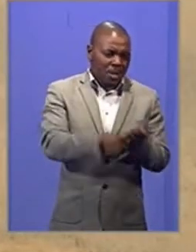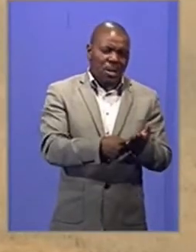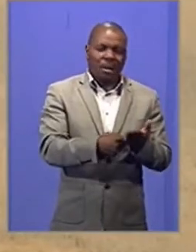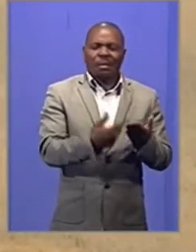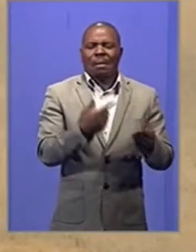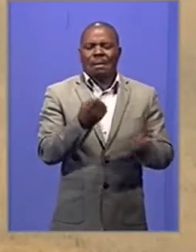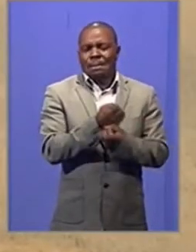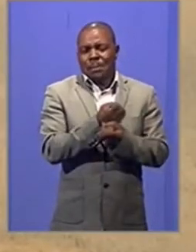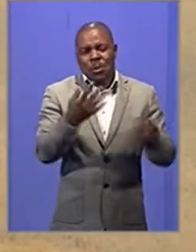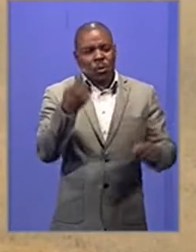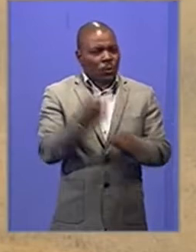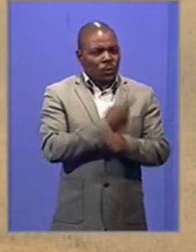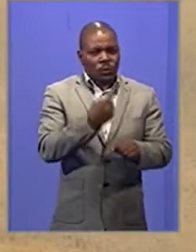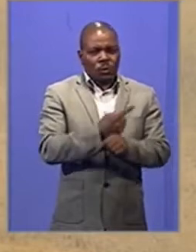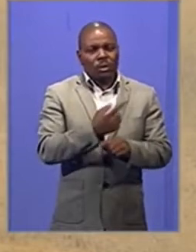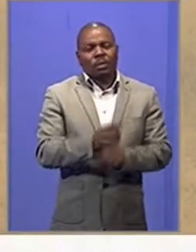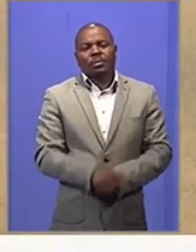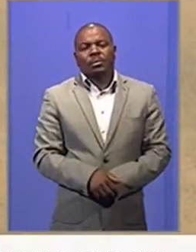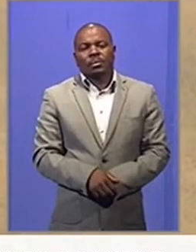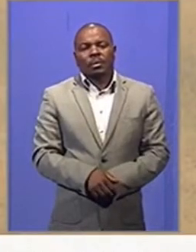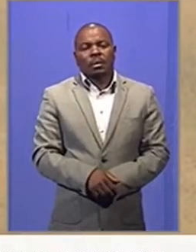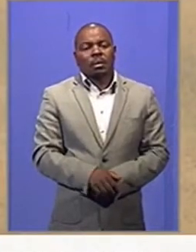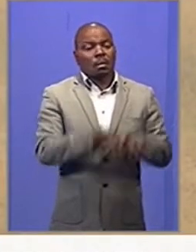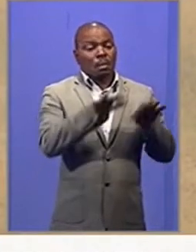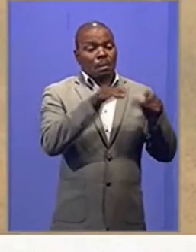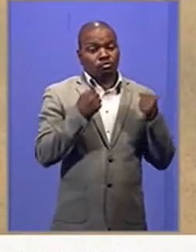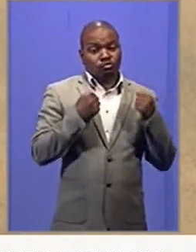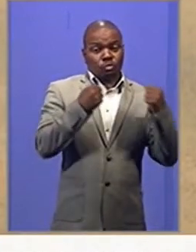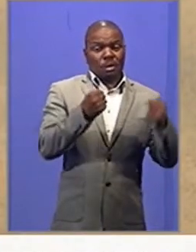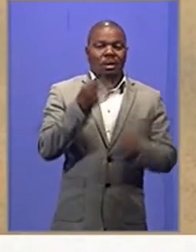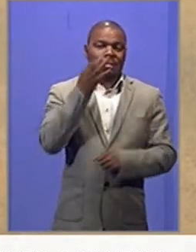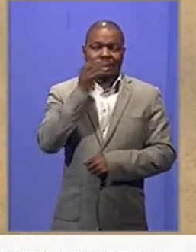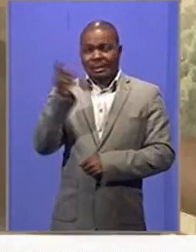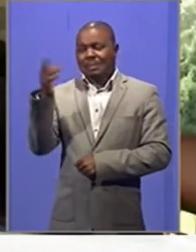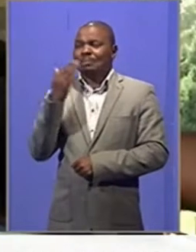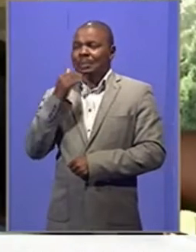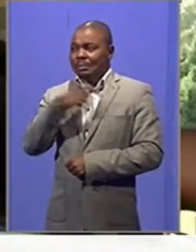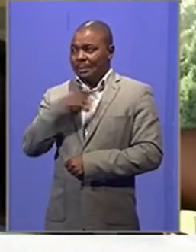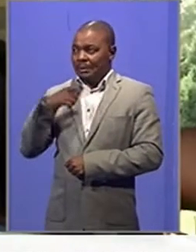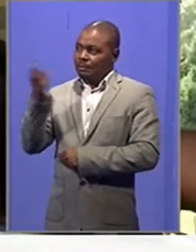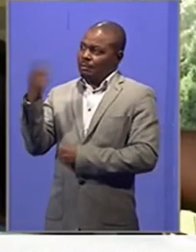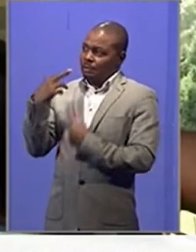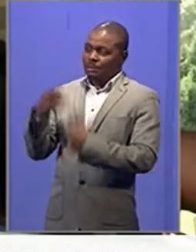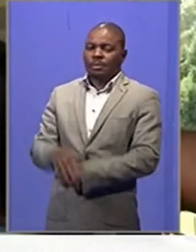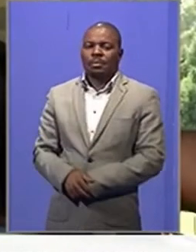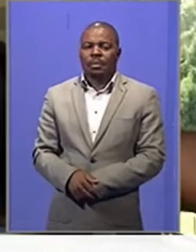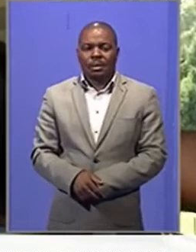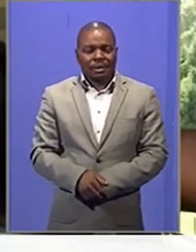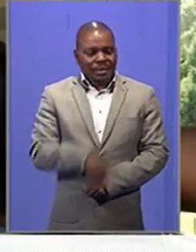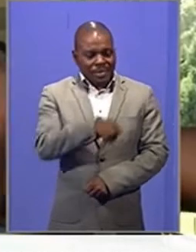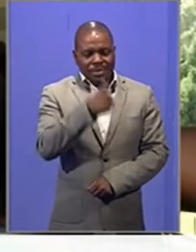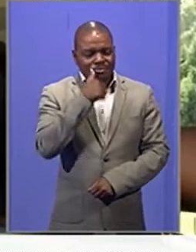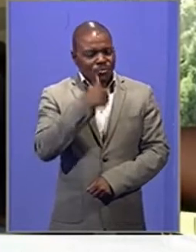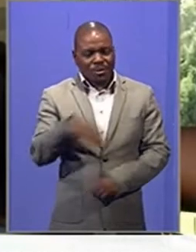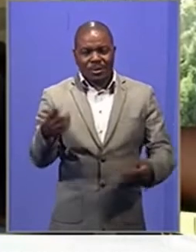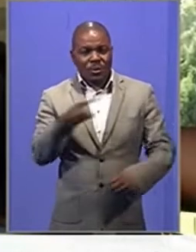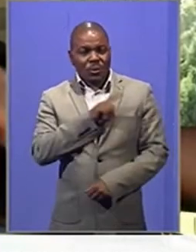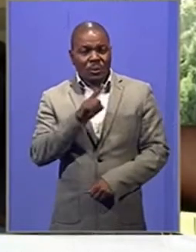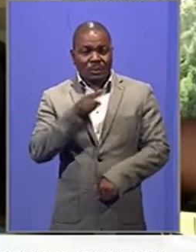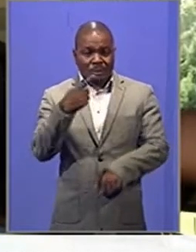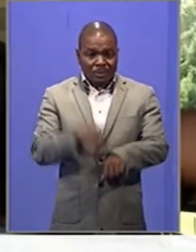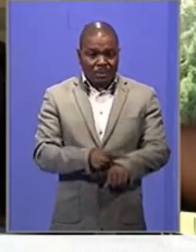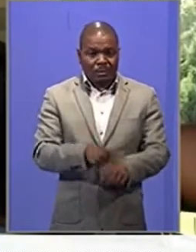le tjhabang le dikelang. Bakganni ba re mopresidente a arabele. Jai monate ntate. Be tsola sometimes re